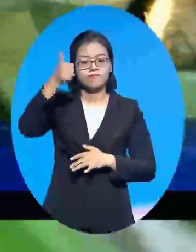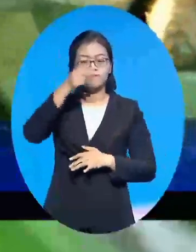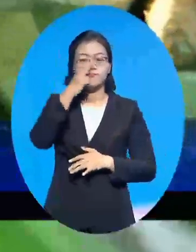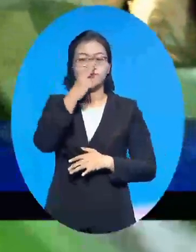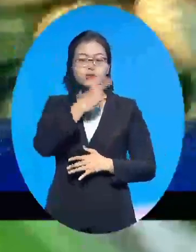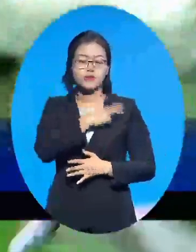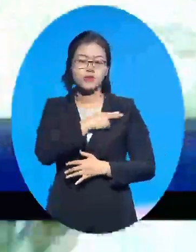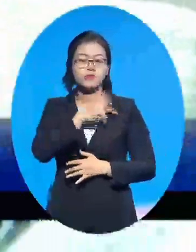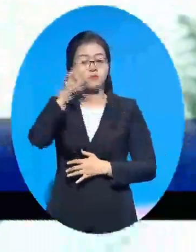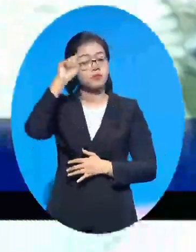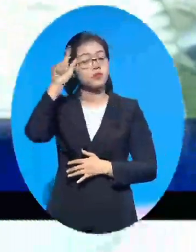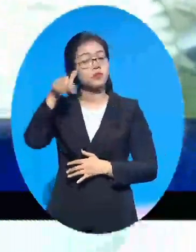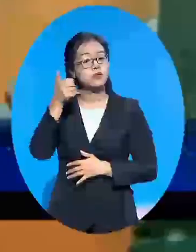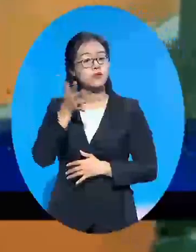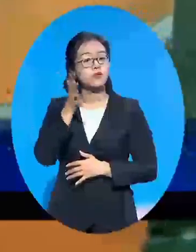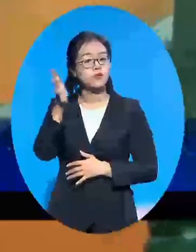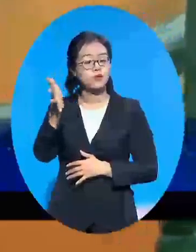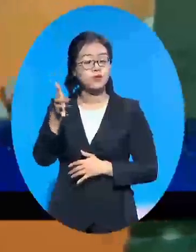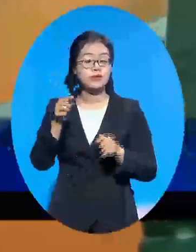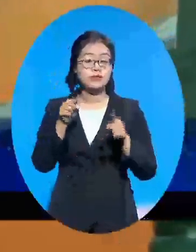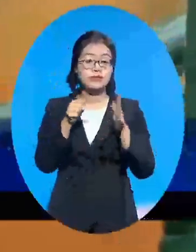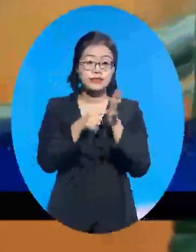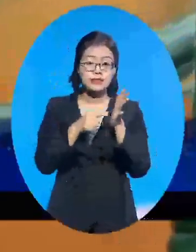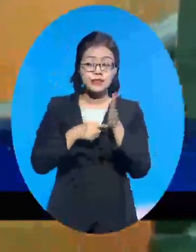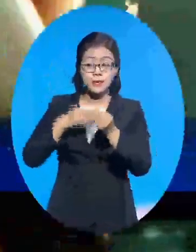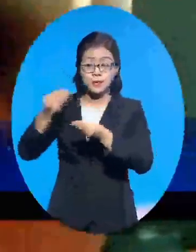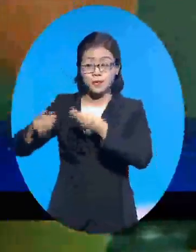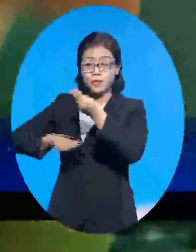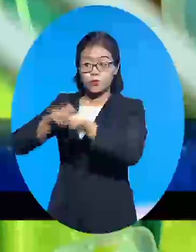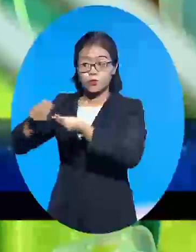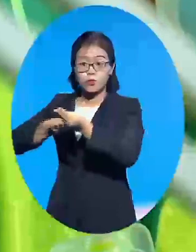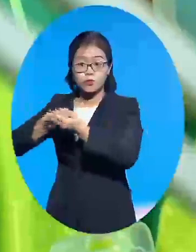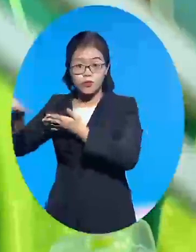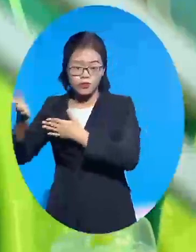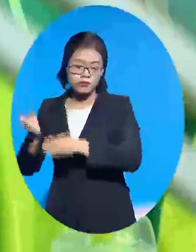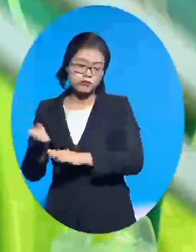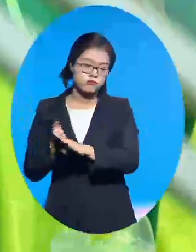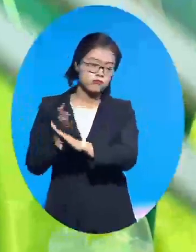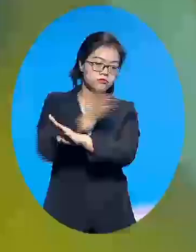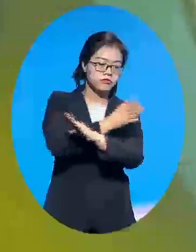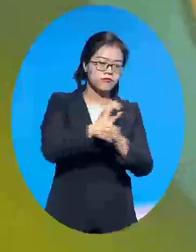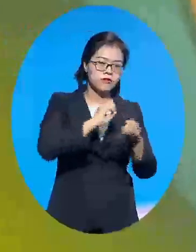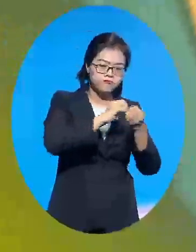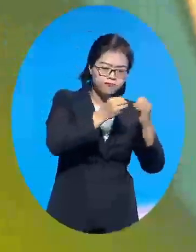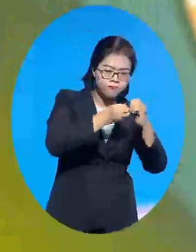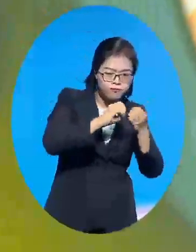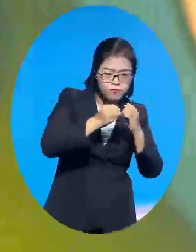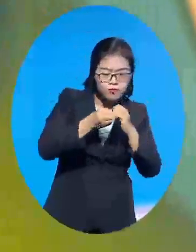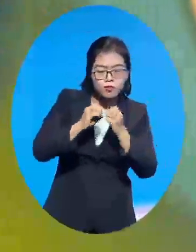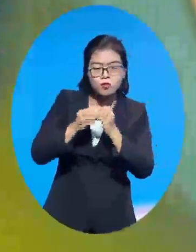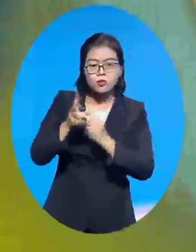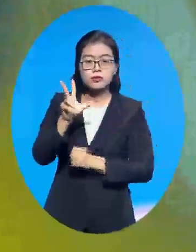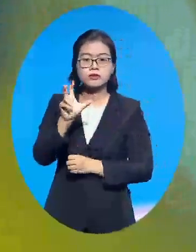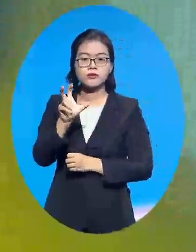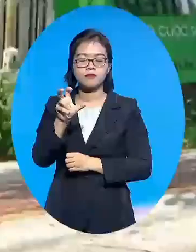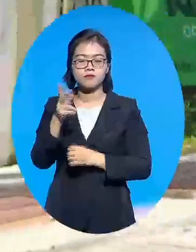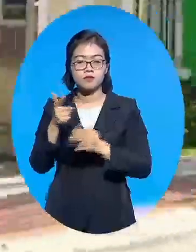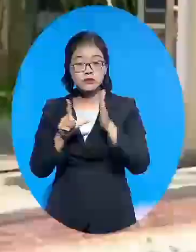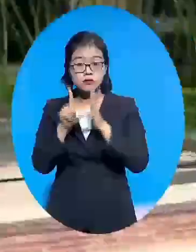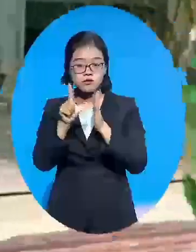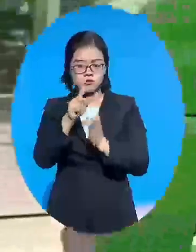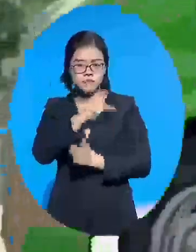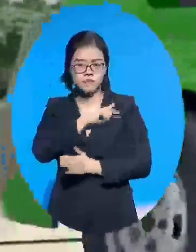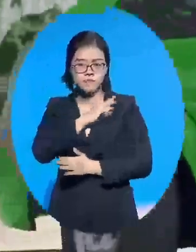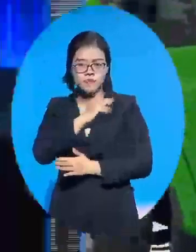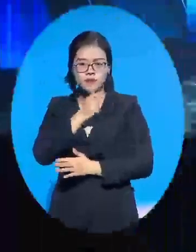mỗi sản phẩm Kềm Nghĩa trước khi đến tay người tiêu dùng phải trải qua trên 80 công đoạn sản xuất và một quy trình kiểm soát chất lượng